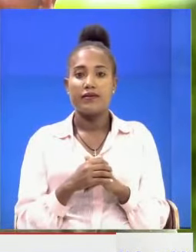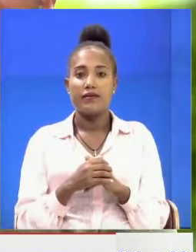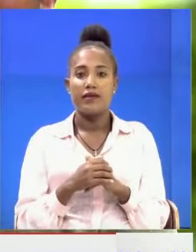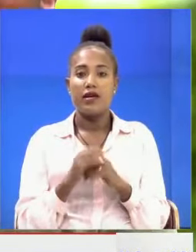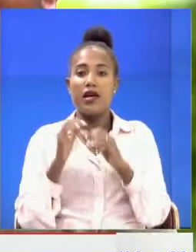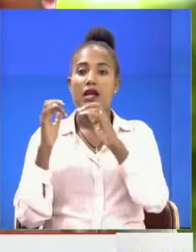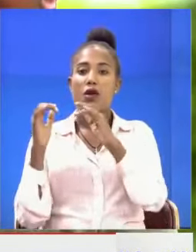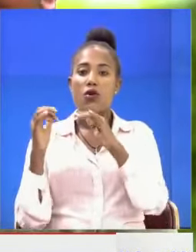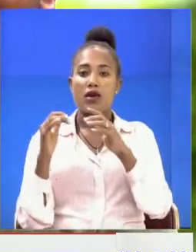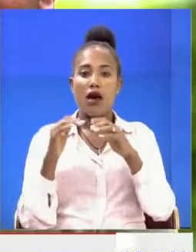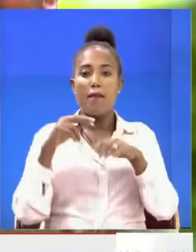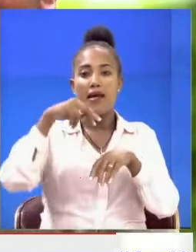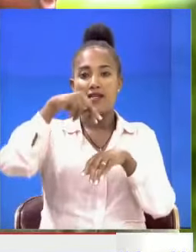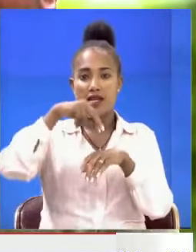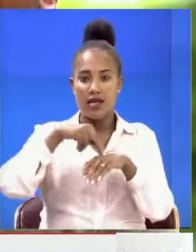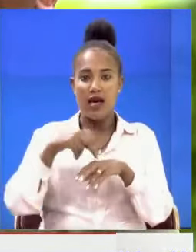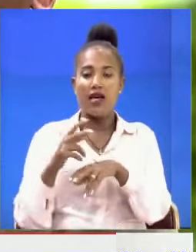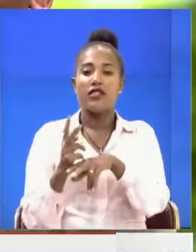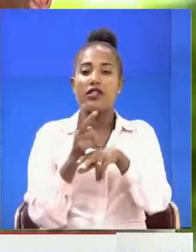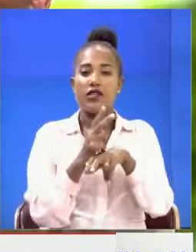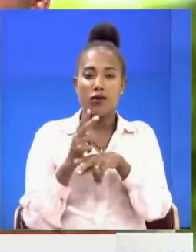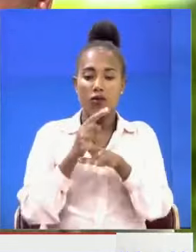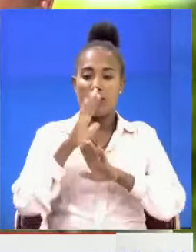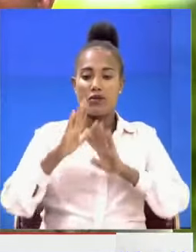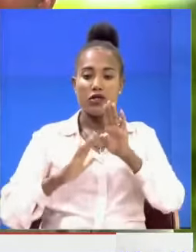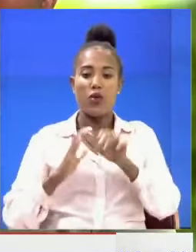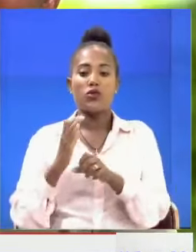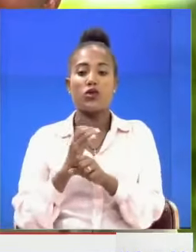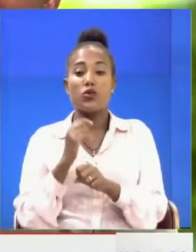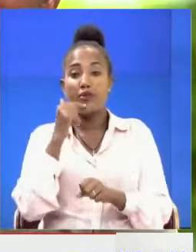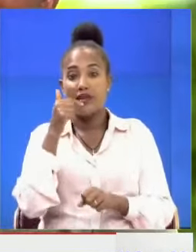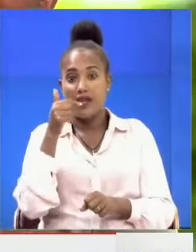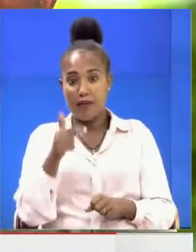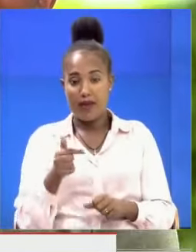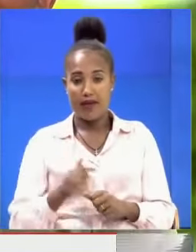ለውጊያ የሚያነሳሳ ተጠንቀቁ፣ እርምጃ ውሰዱብን የሚል